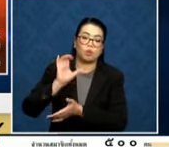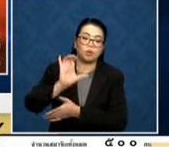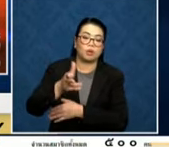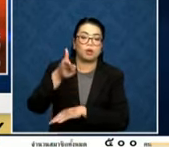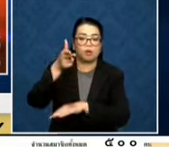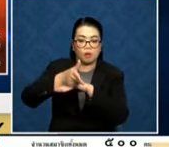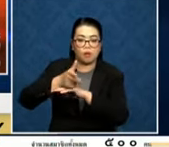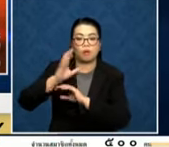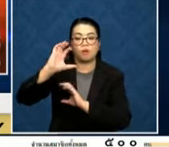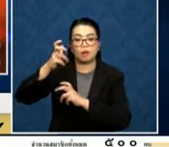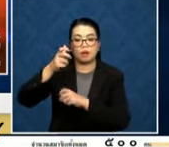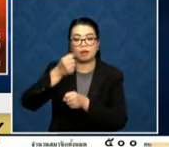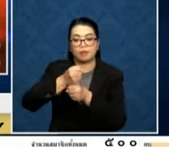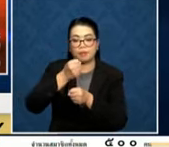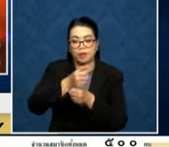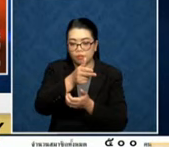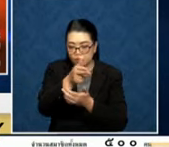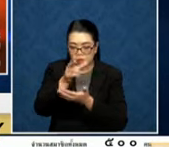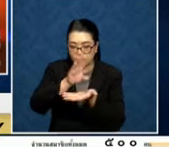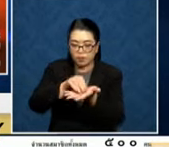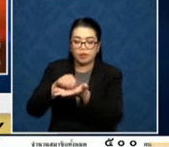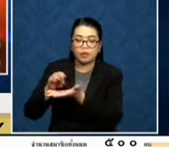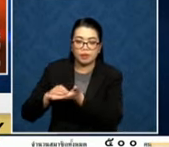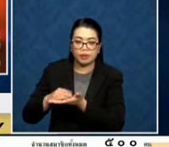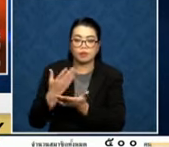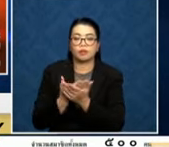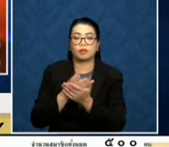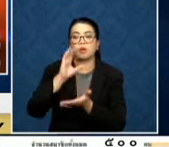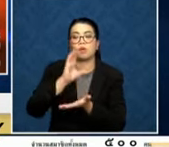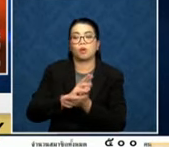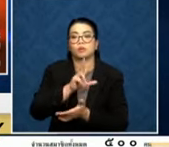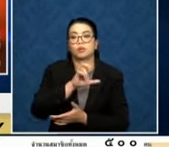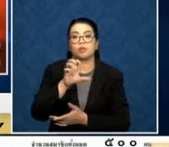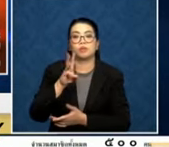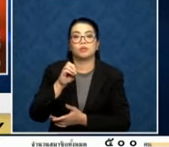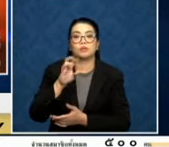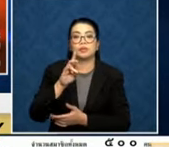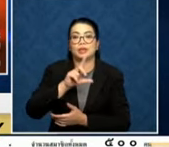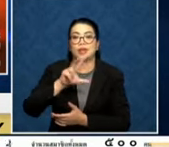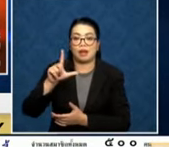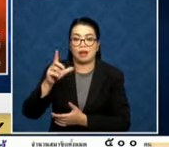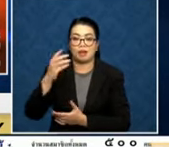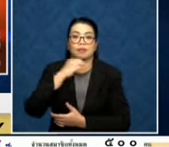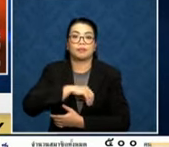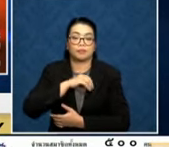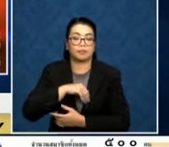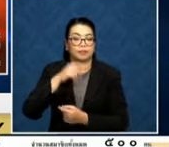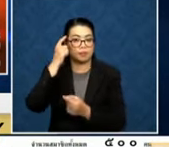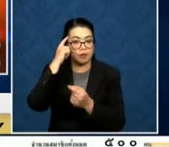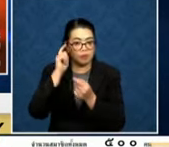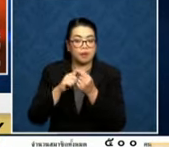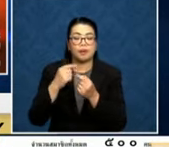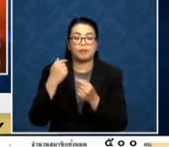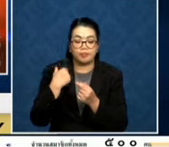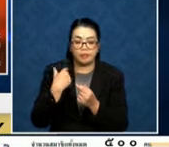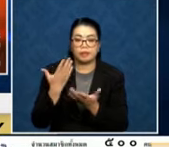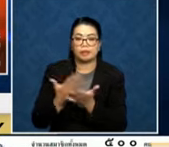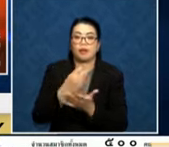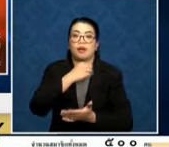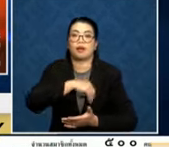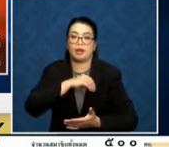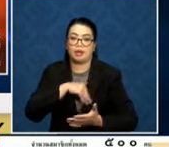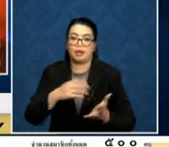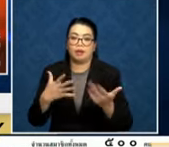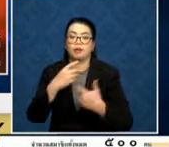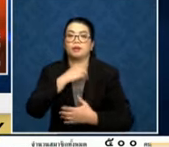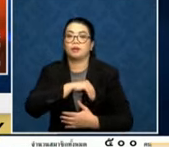อนุวัตงมประมาณงประมาณไว้ที่ 367ล้านบาทนะครับโดยมีเป้าครับที่เราจะได้รายได้คืน